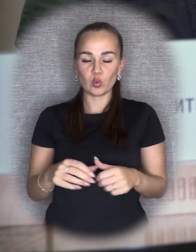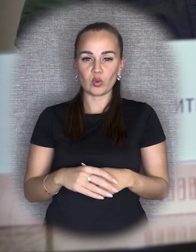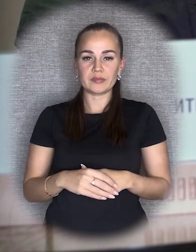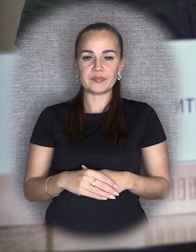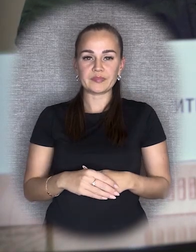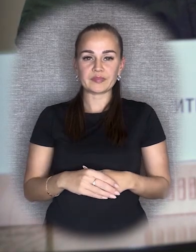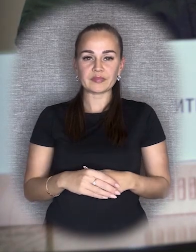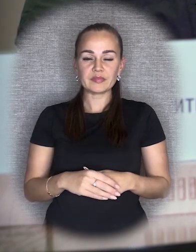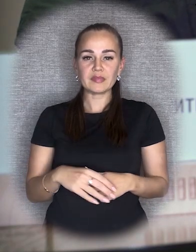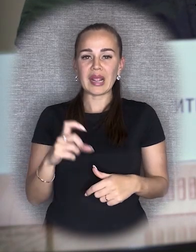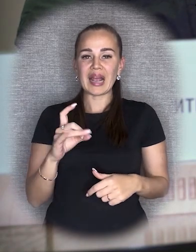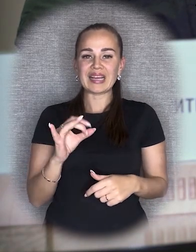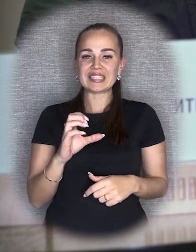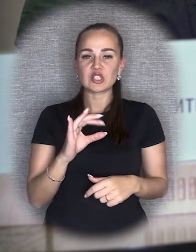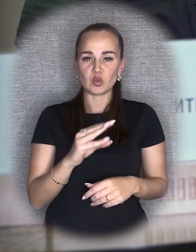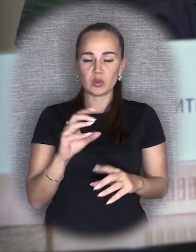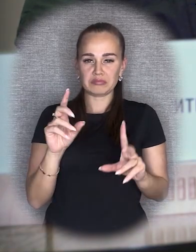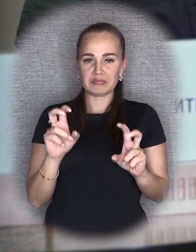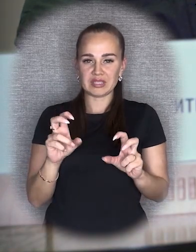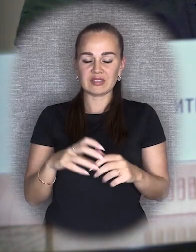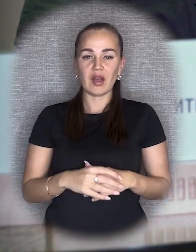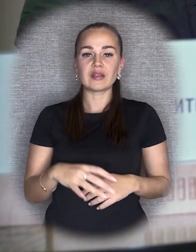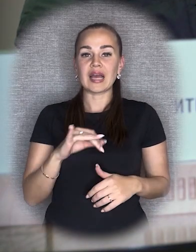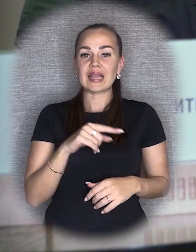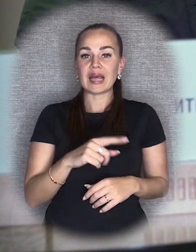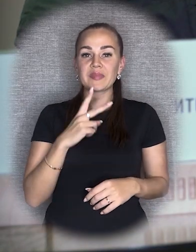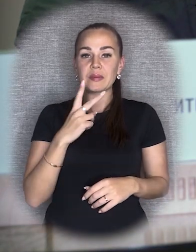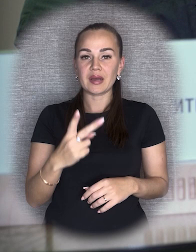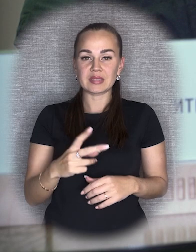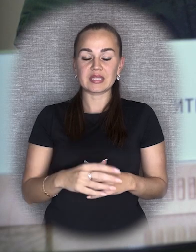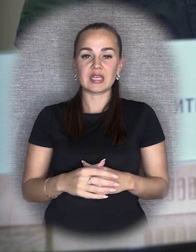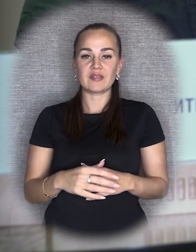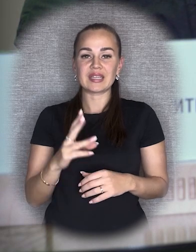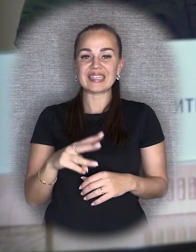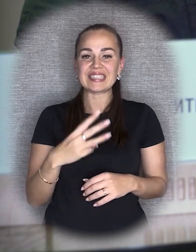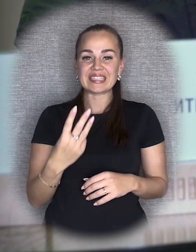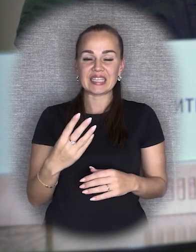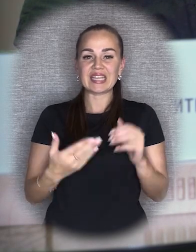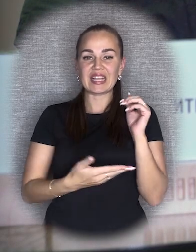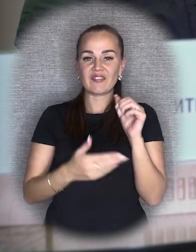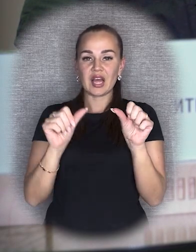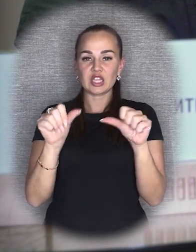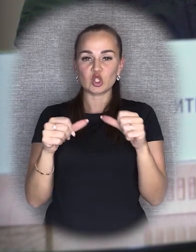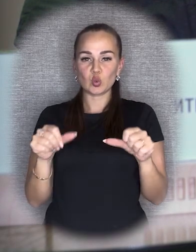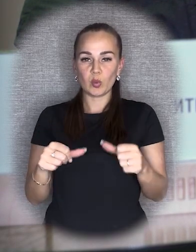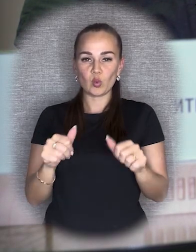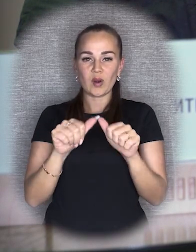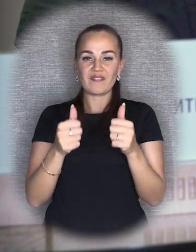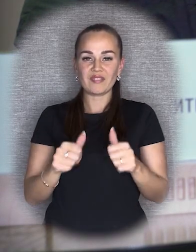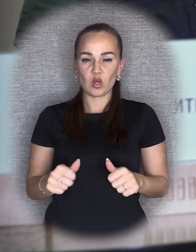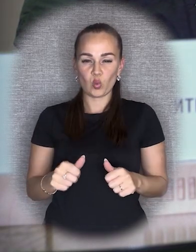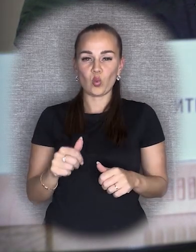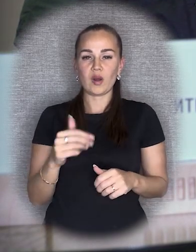в темнице» она называлась, и в манеже демонстрировались 33 деревянные скульптуры, фигуры Иисуса